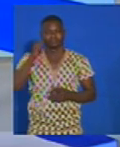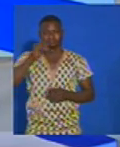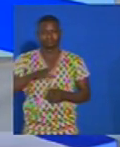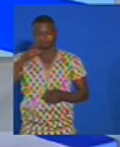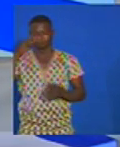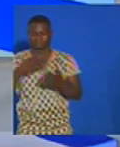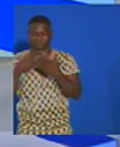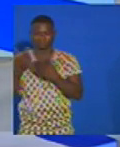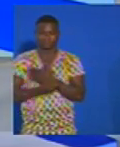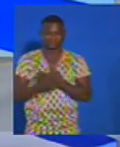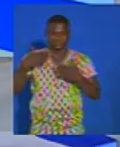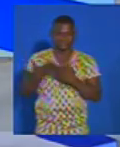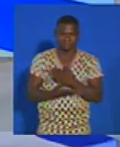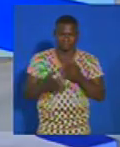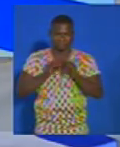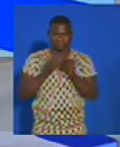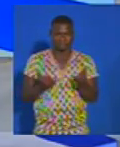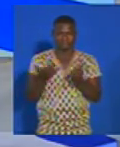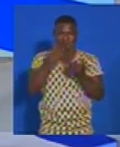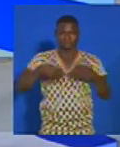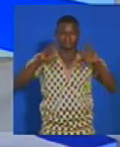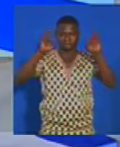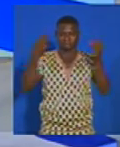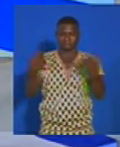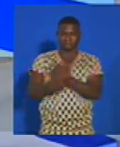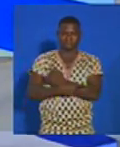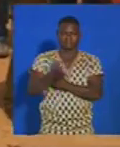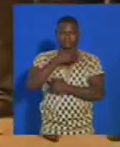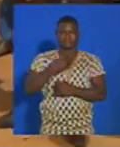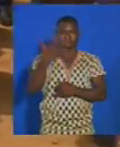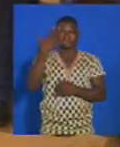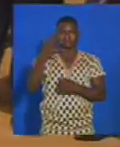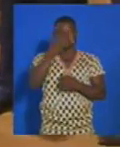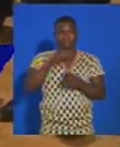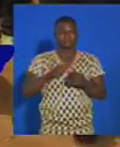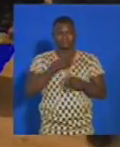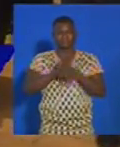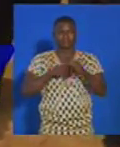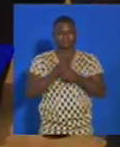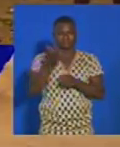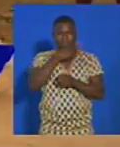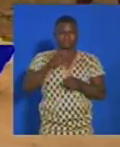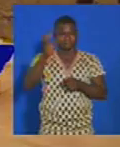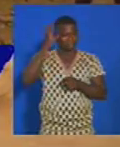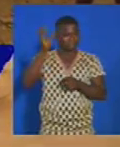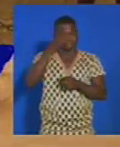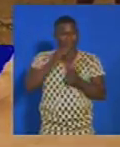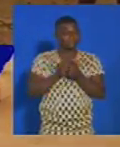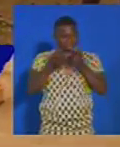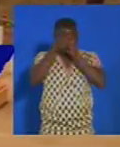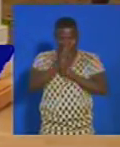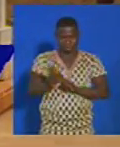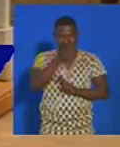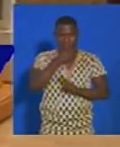Mesdames, Messieurs, bonjour. Bienvenue au journal. Ce qu'il faut retenir de l'actualité, 5 avril, journée d'hommage des Chinois à leurs martyrs et